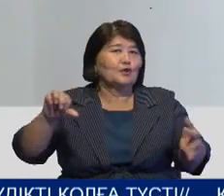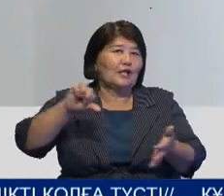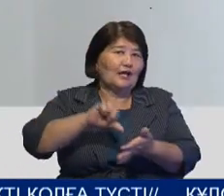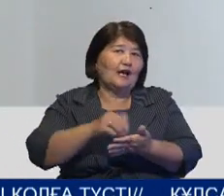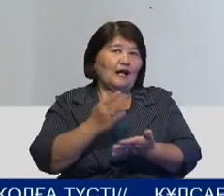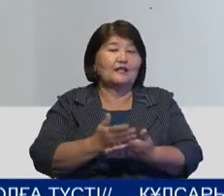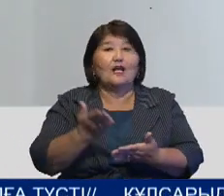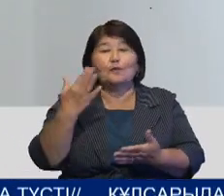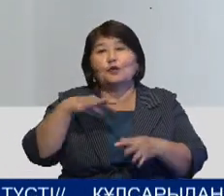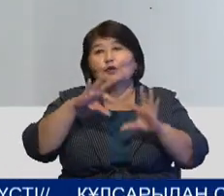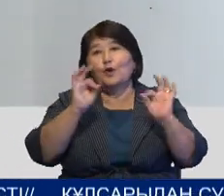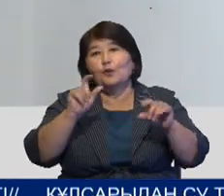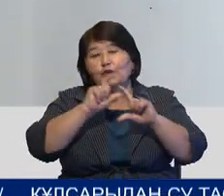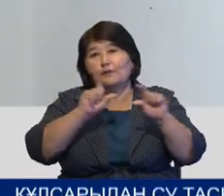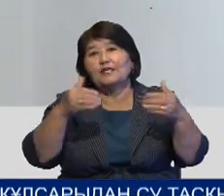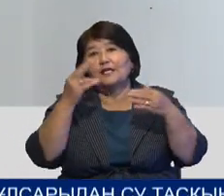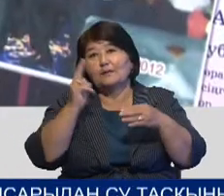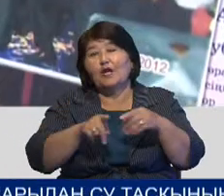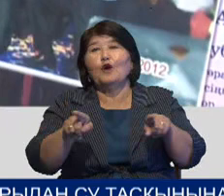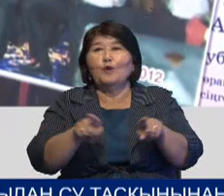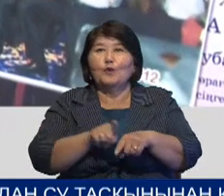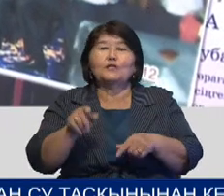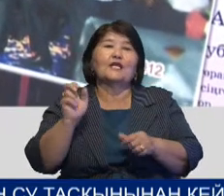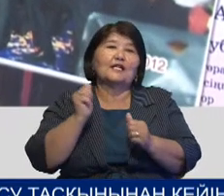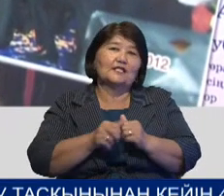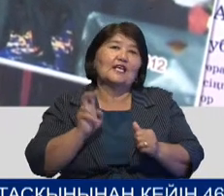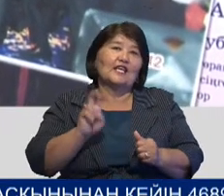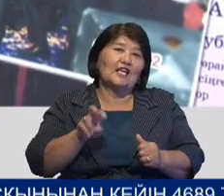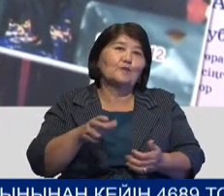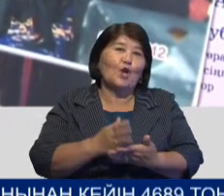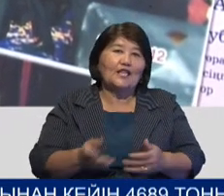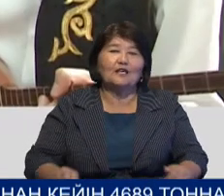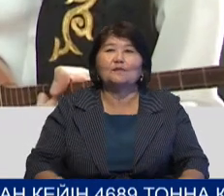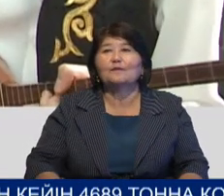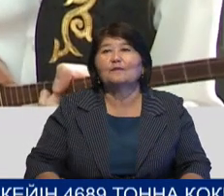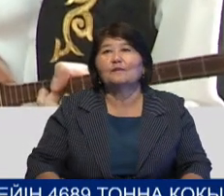көрініп, былтыр өнер мектебін тәмамдаса да осында жиі келіп тұрады.